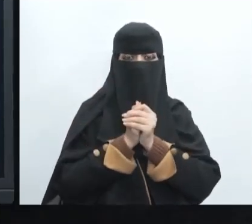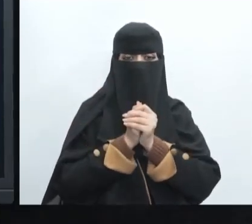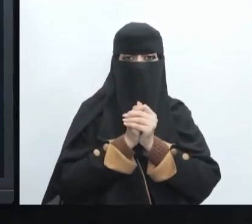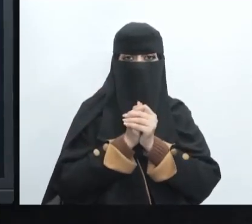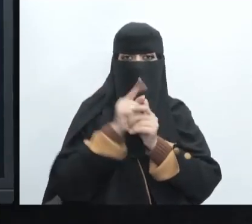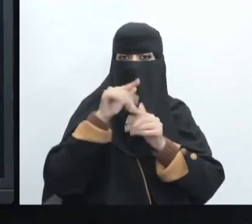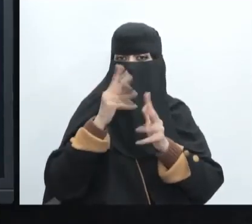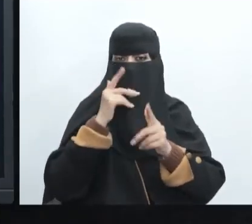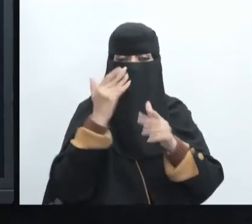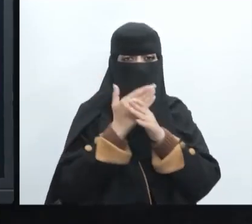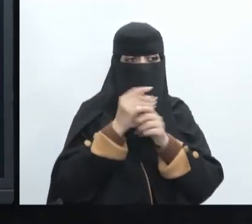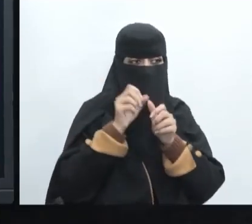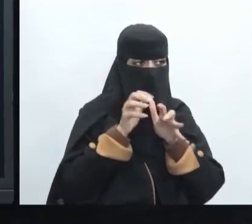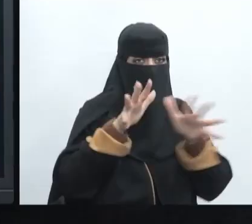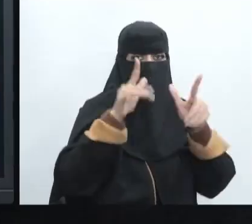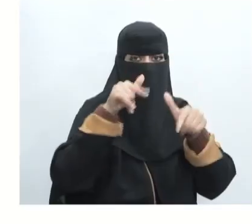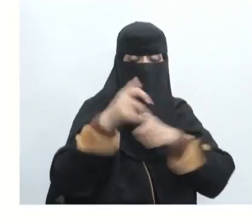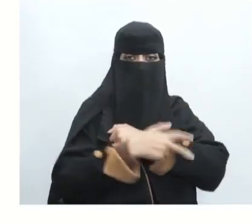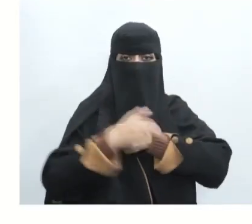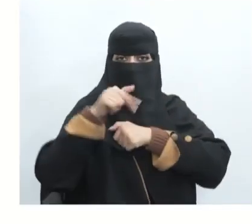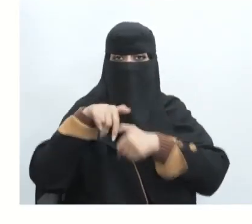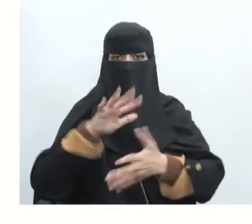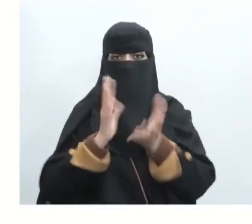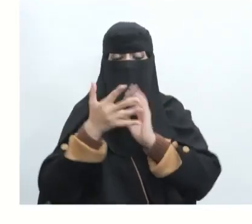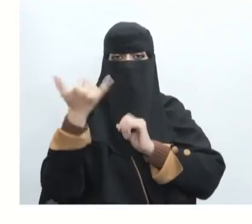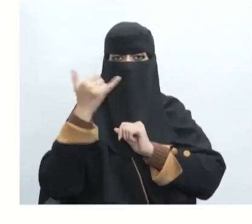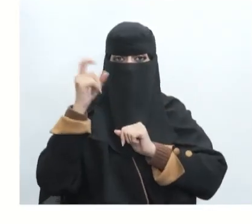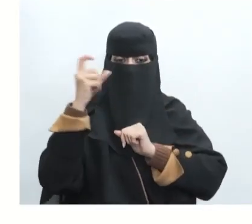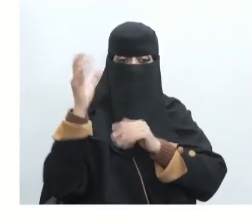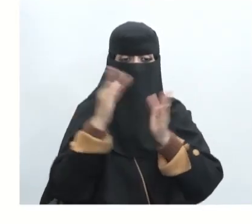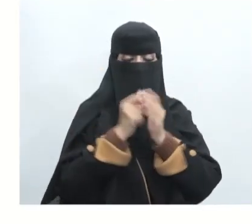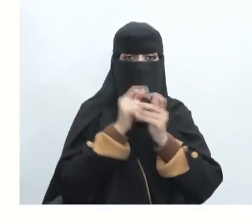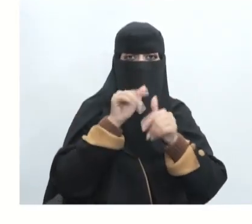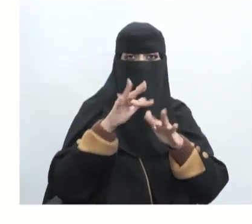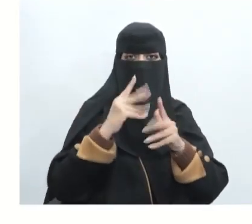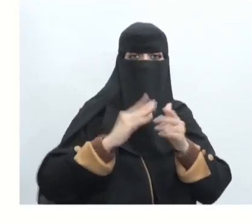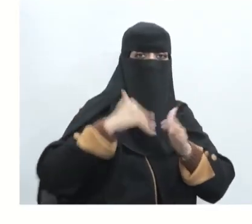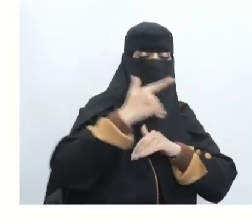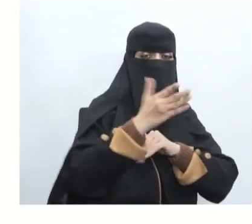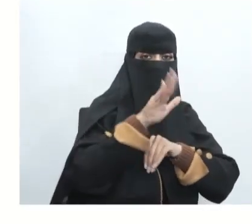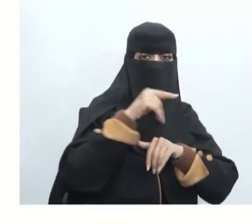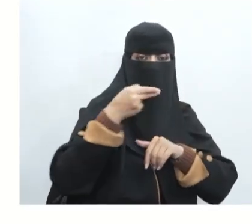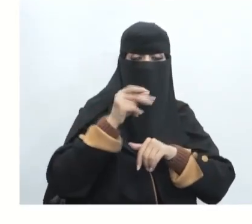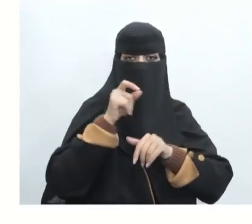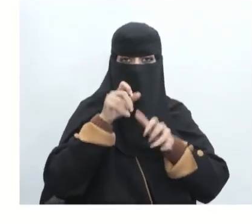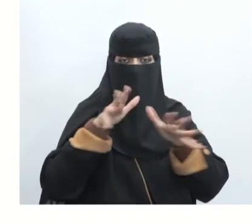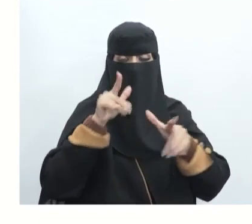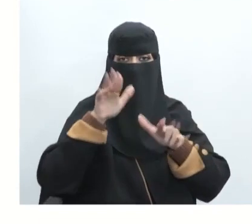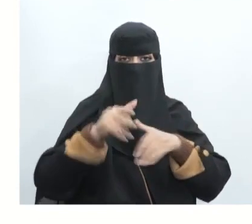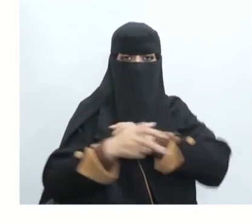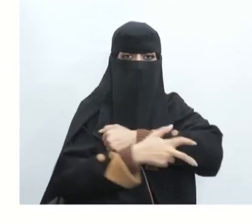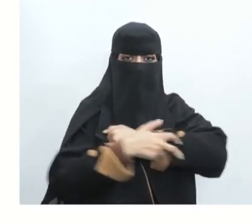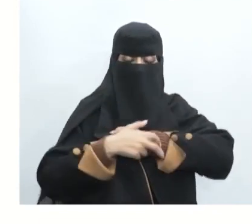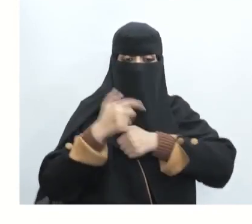ما ادى الى انتشاره في العالم العربي والاسلامي وما نتج عن تفشي الفقر